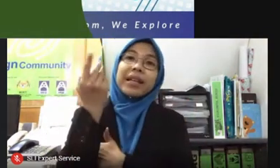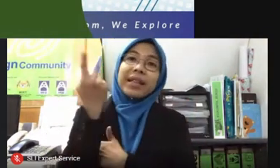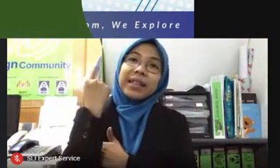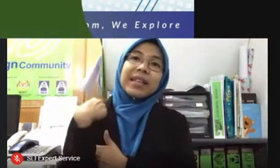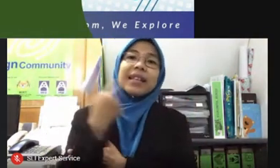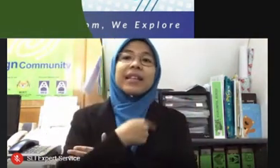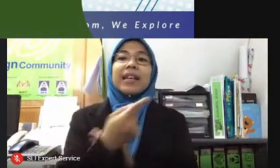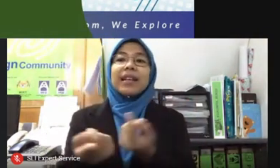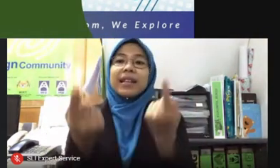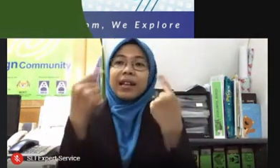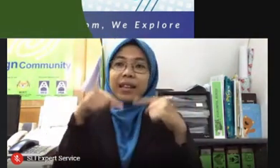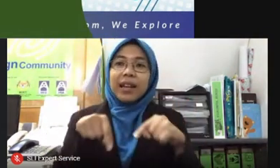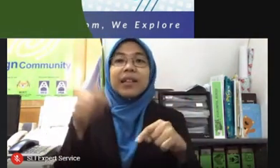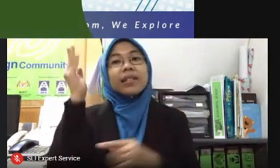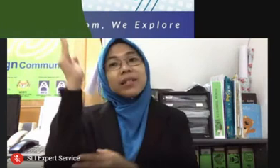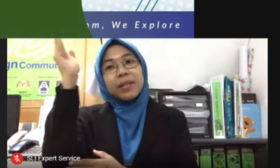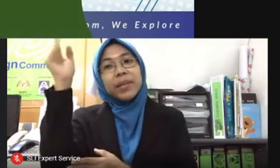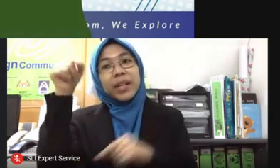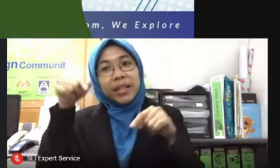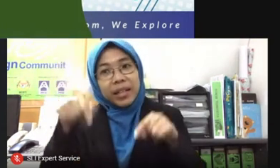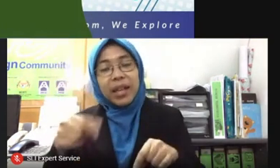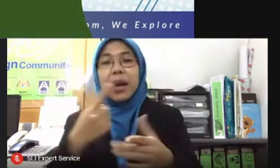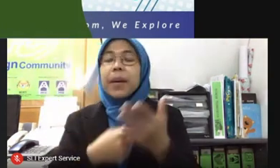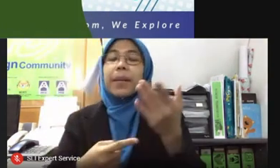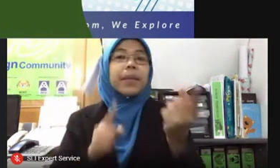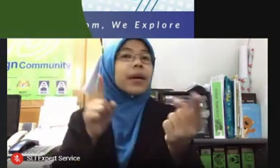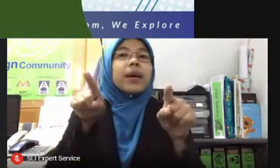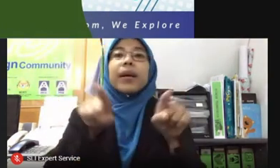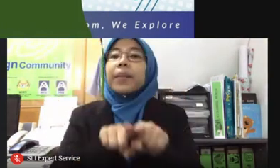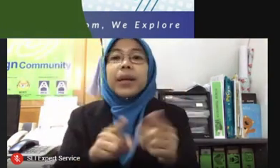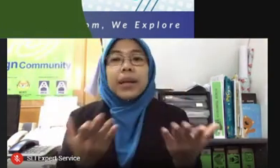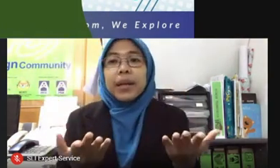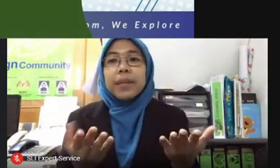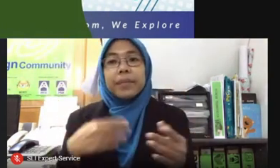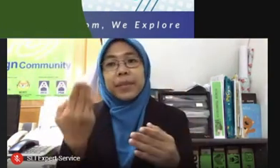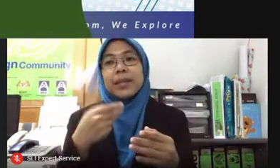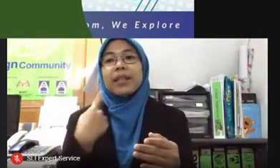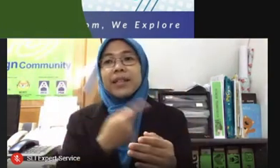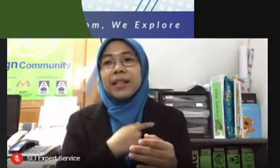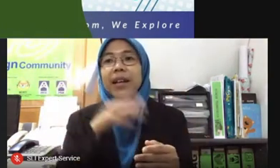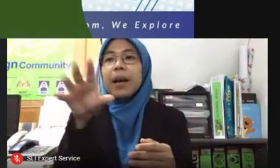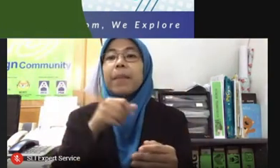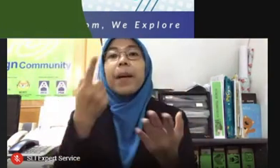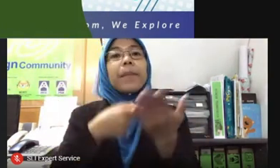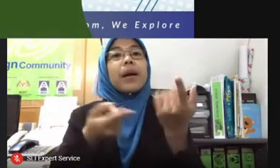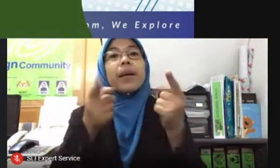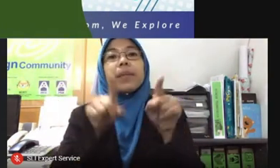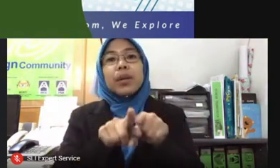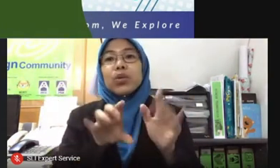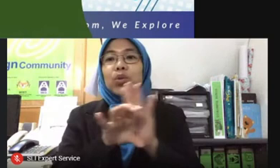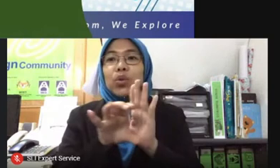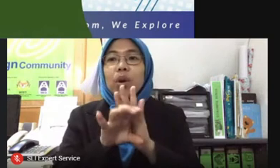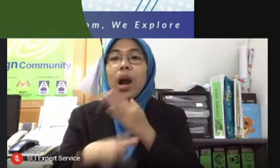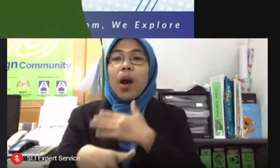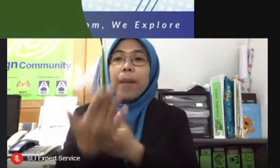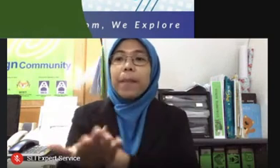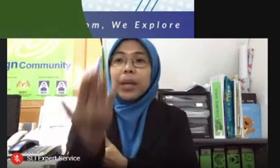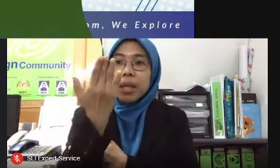ke ke ceramah ni tadi tu, apa dia yang berlaku. Biasanya kita akan ambil apa yang berlaku di awal pagi lah. Kalau